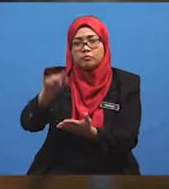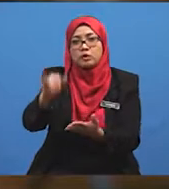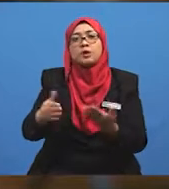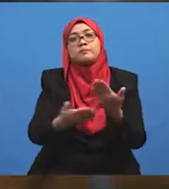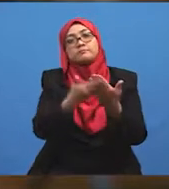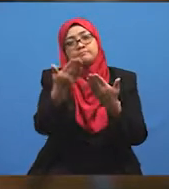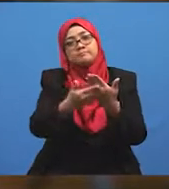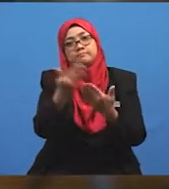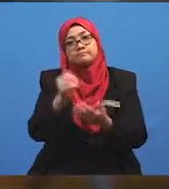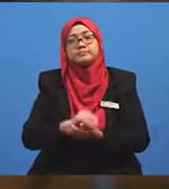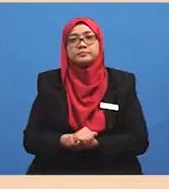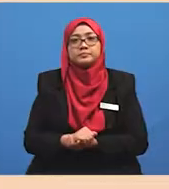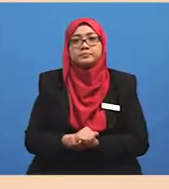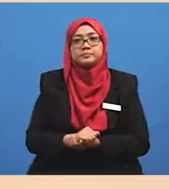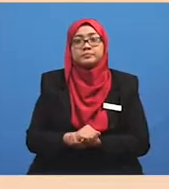istighfar